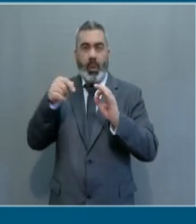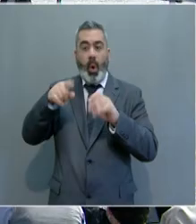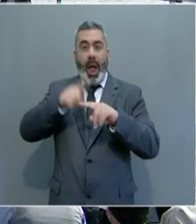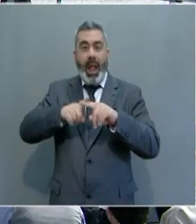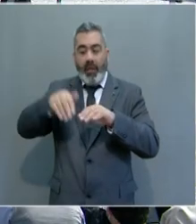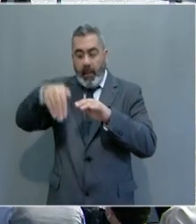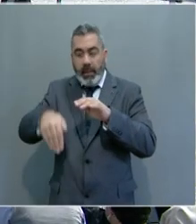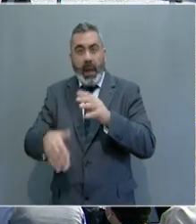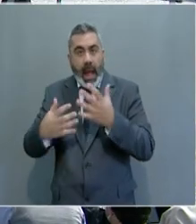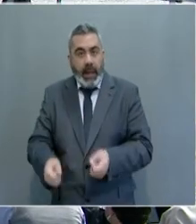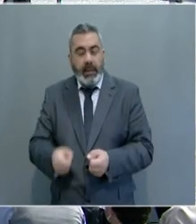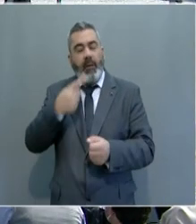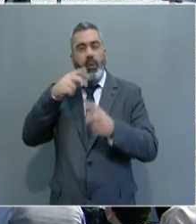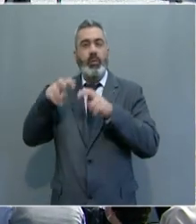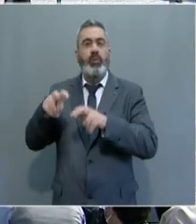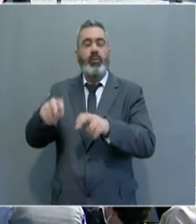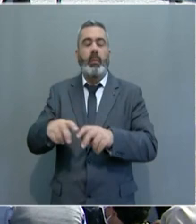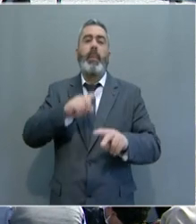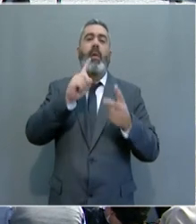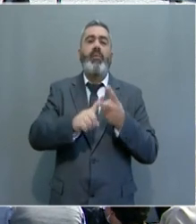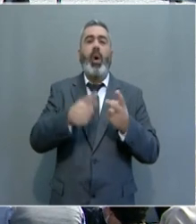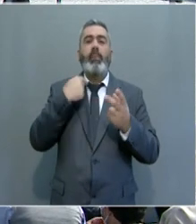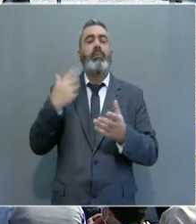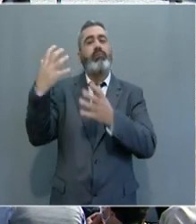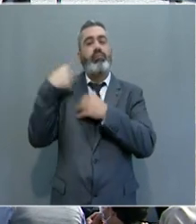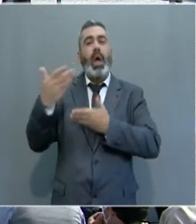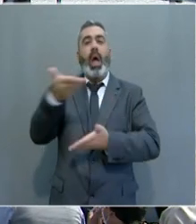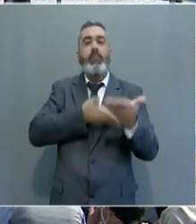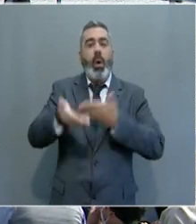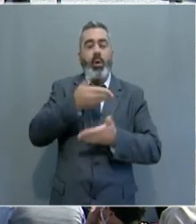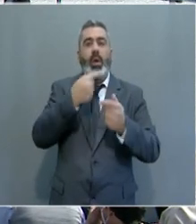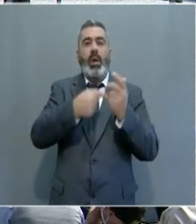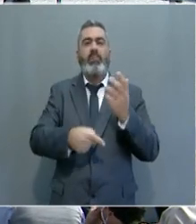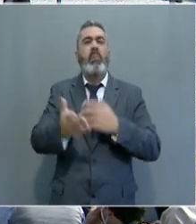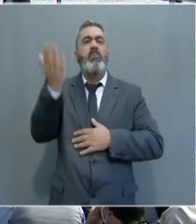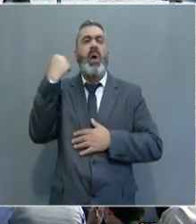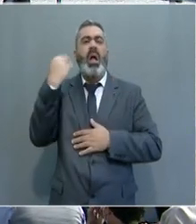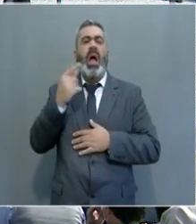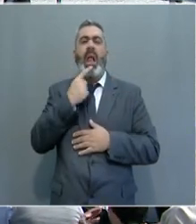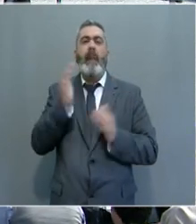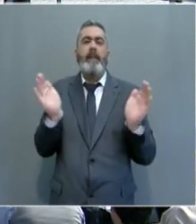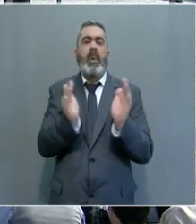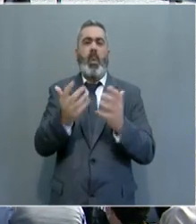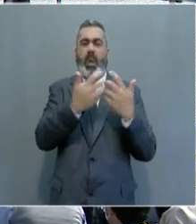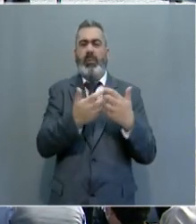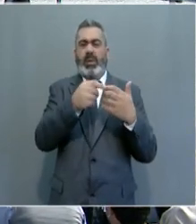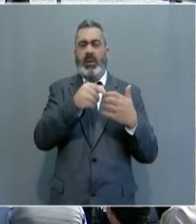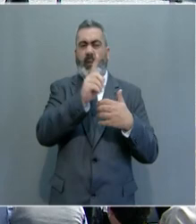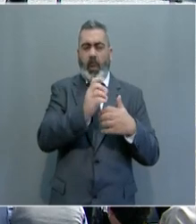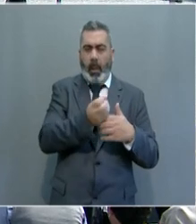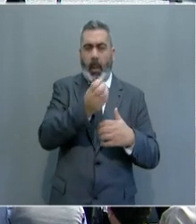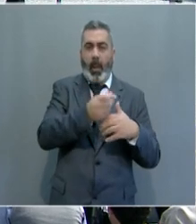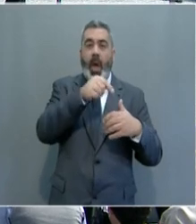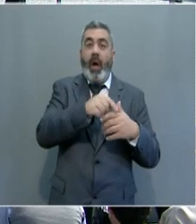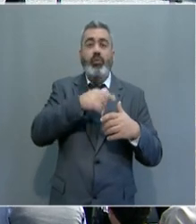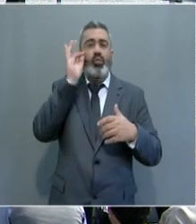της δίλησης και εφοδιασμού και εμπορίας, το οποίο ξεκίνησε σαν ένα μικρό δηληστήριο για να καλύψει τις ανάγκες της χώρας και έχει καταλήξει να είναι